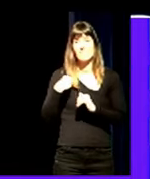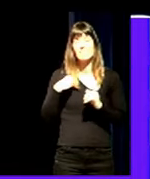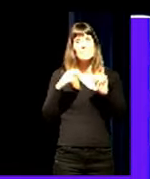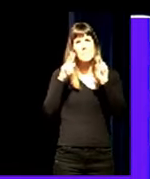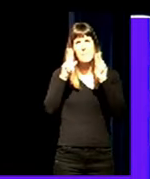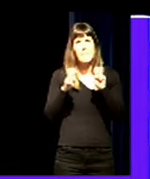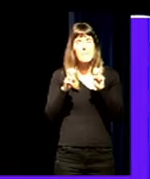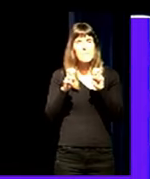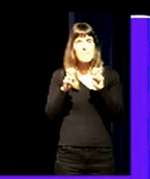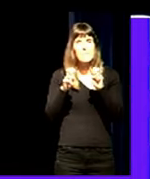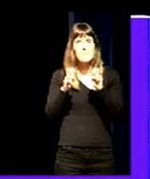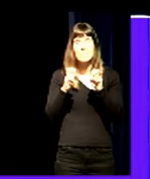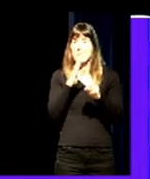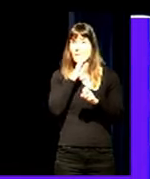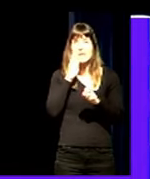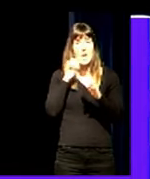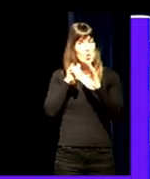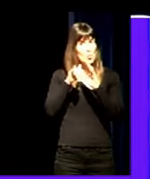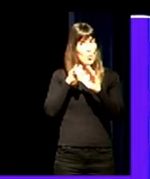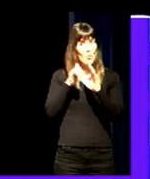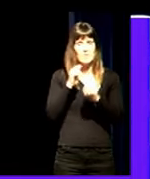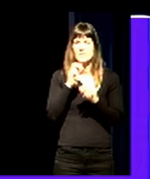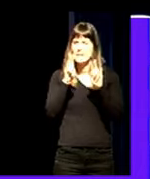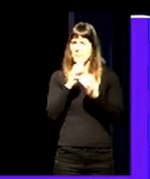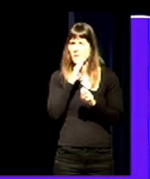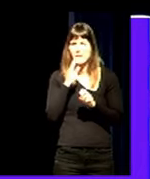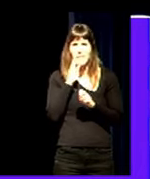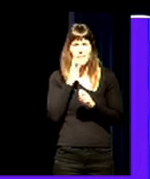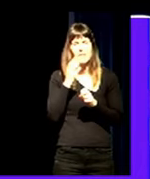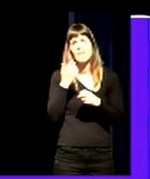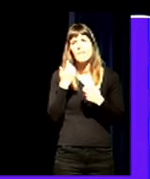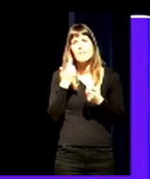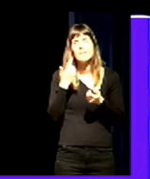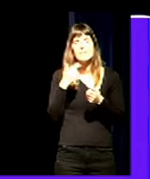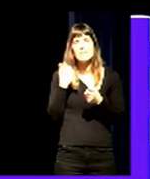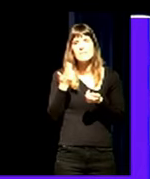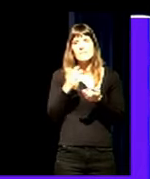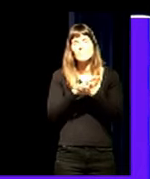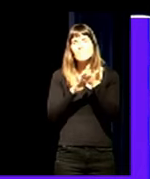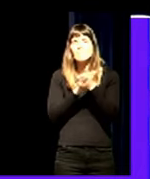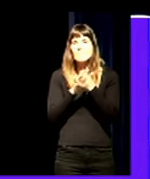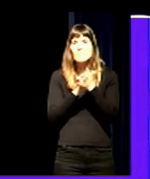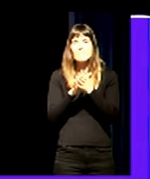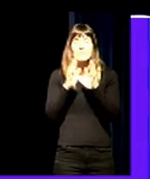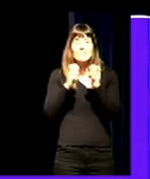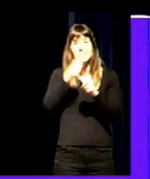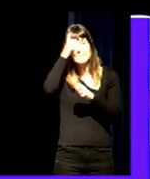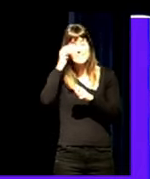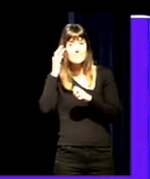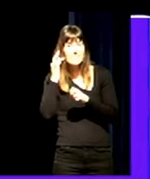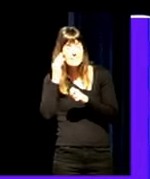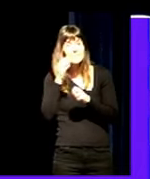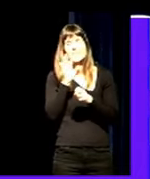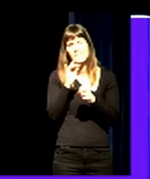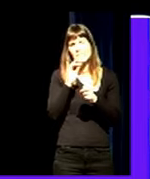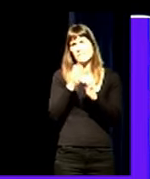da duzela genero kontuarekin daukat mila gauza esateko horregaz, ez da? Baina, bas, asko jadanik entzun didazue beste eta txarretan